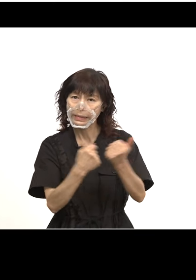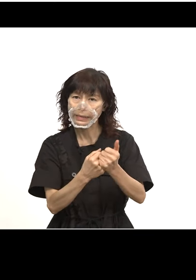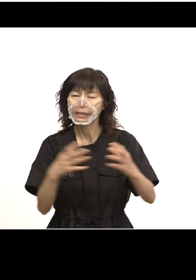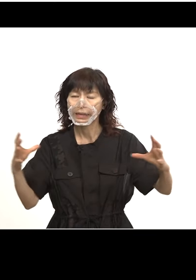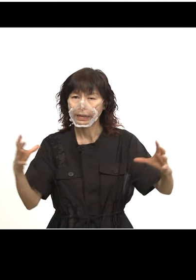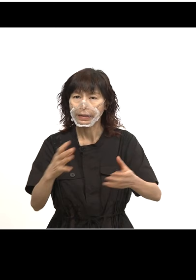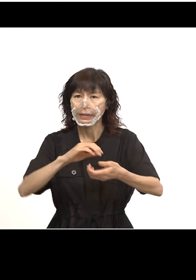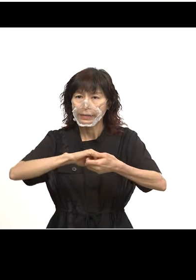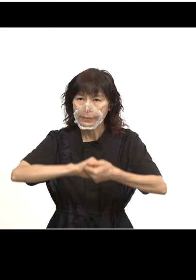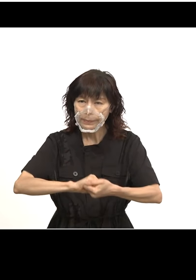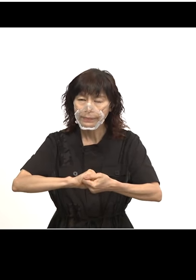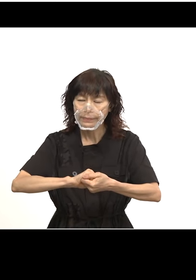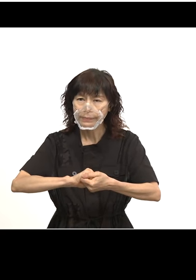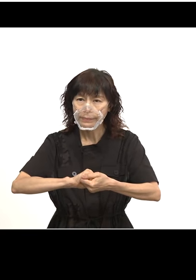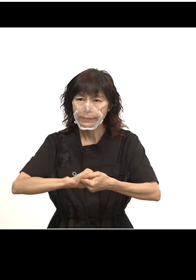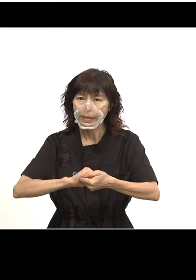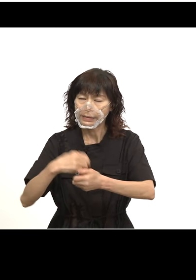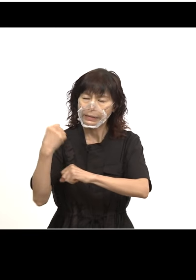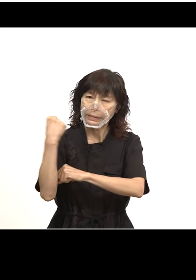起共同